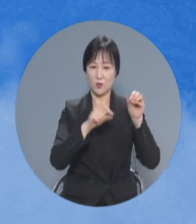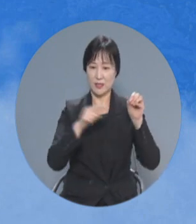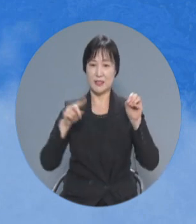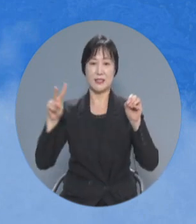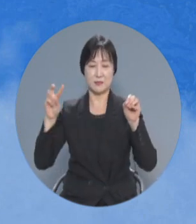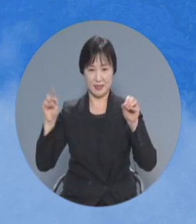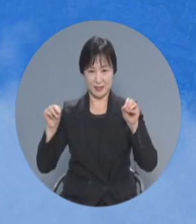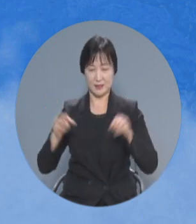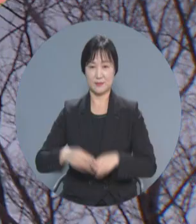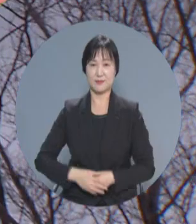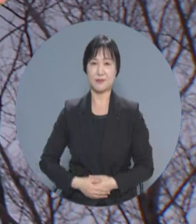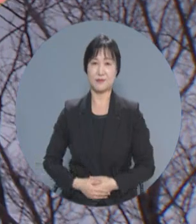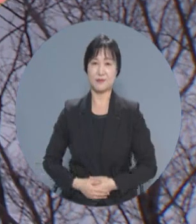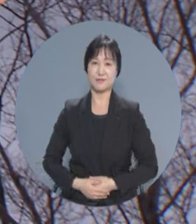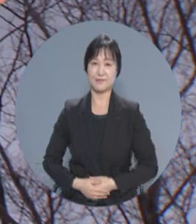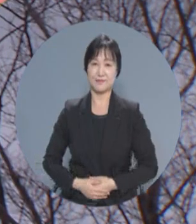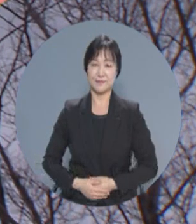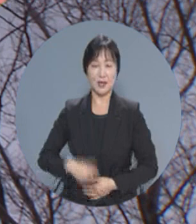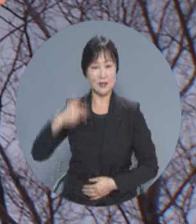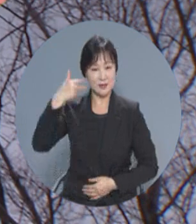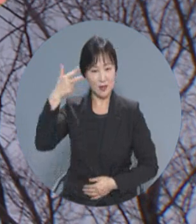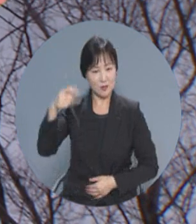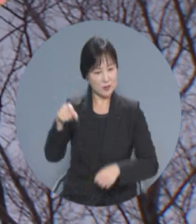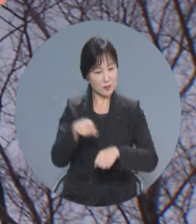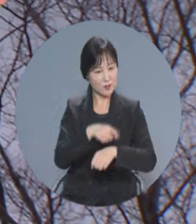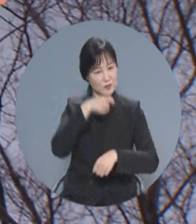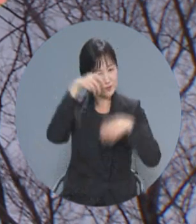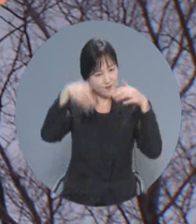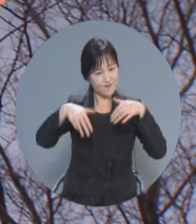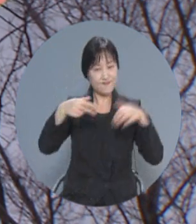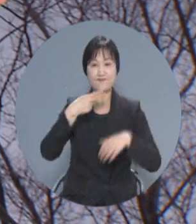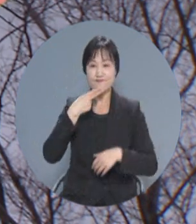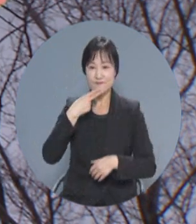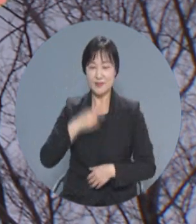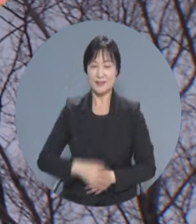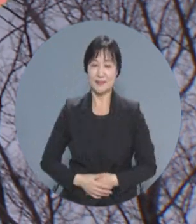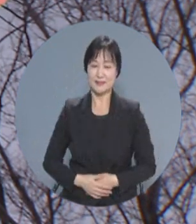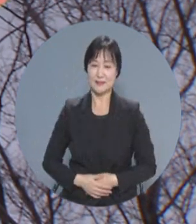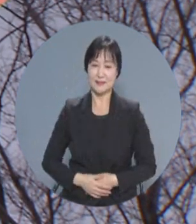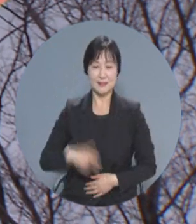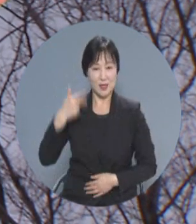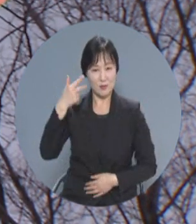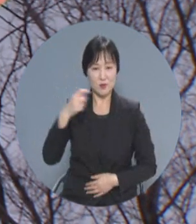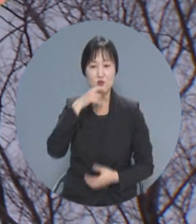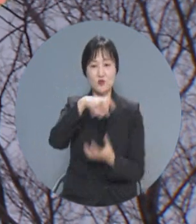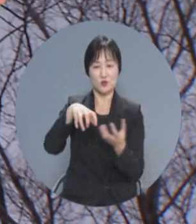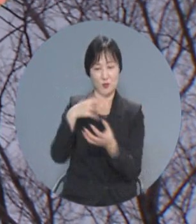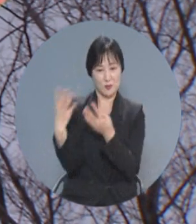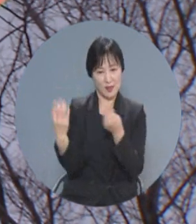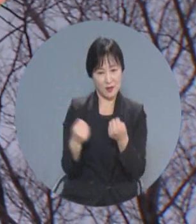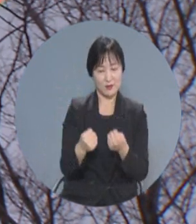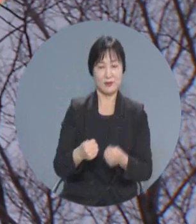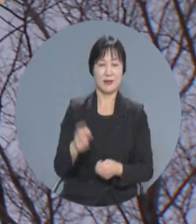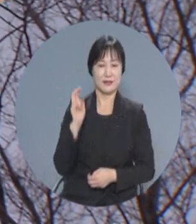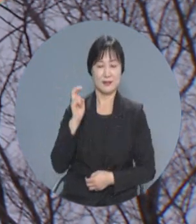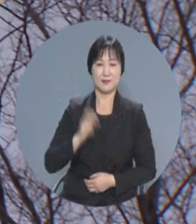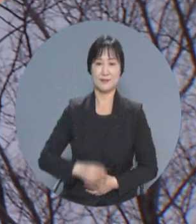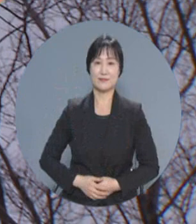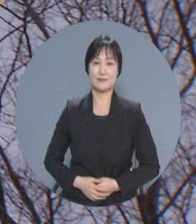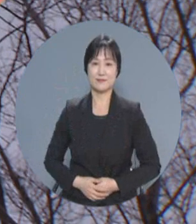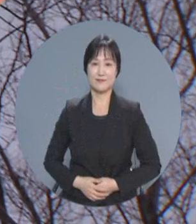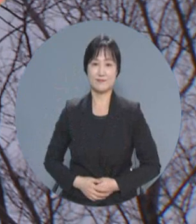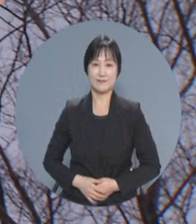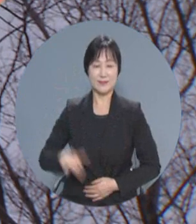일겠습니다 다음 주 특별한 비 소식은 없지만 다음 주 중반까지 구름이 많거나 흐린 날씨가 이어지겠습니다